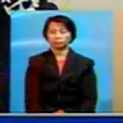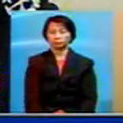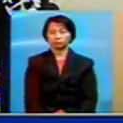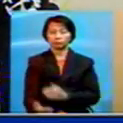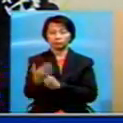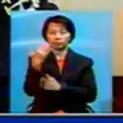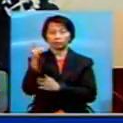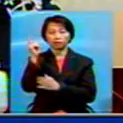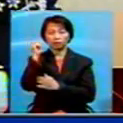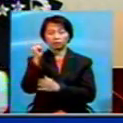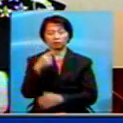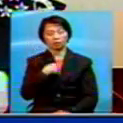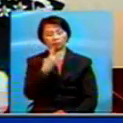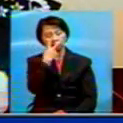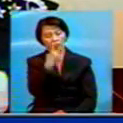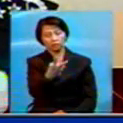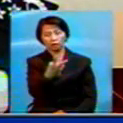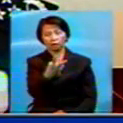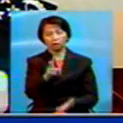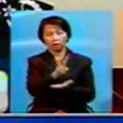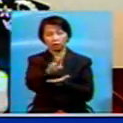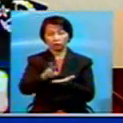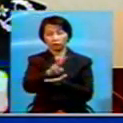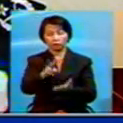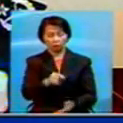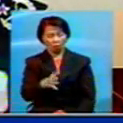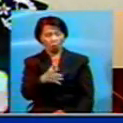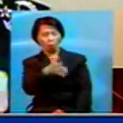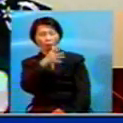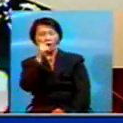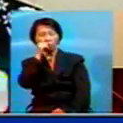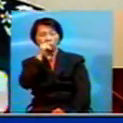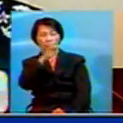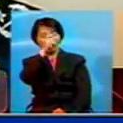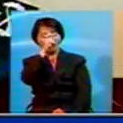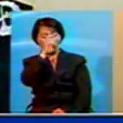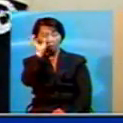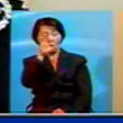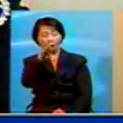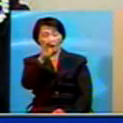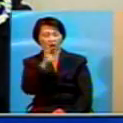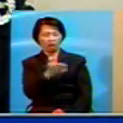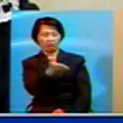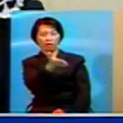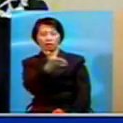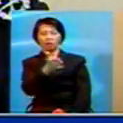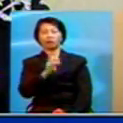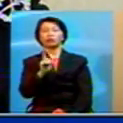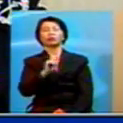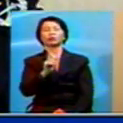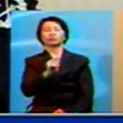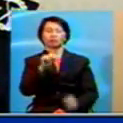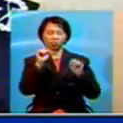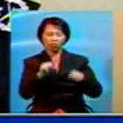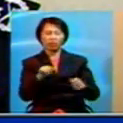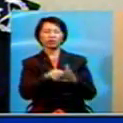tadi saya tengok Apa nama tu foage video tuarang sungguh per jadi manaa